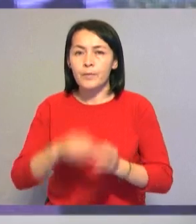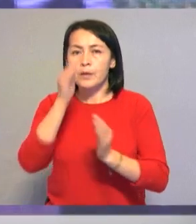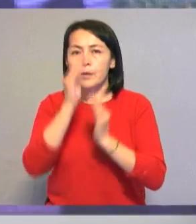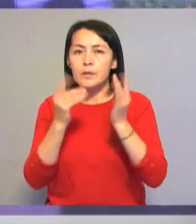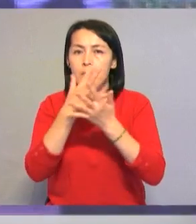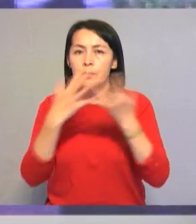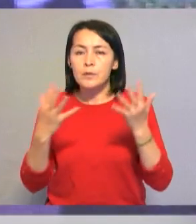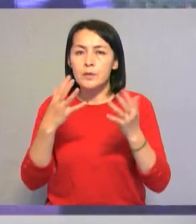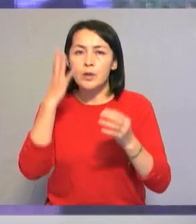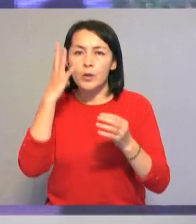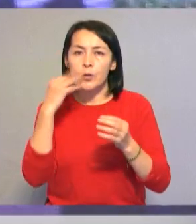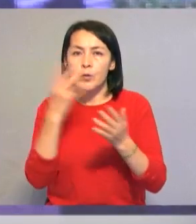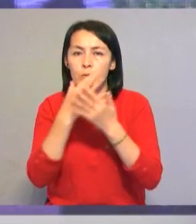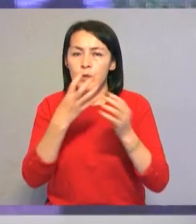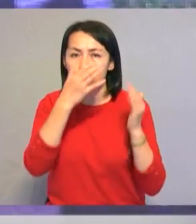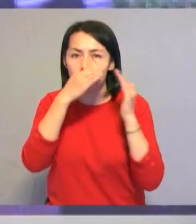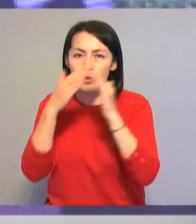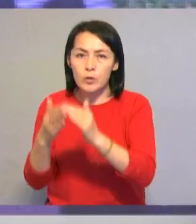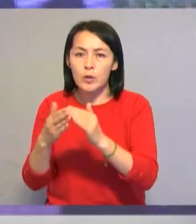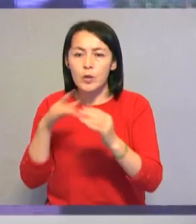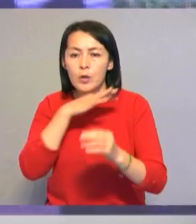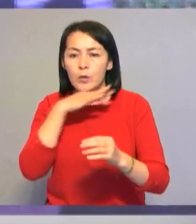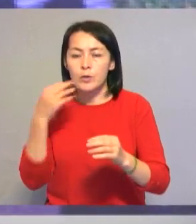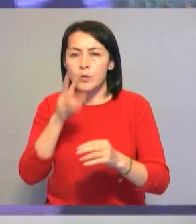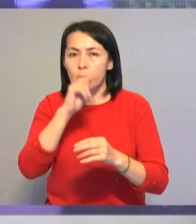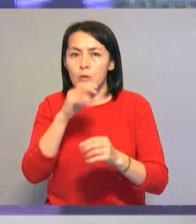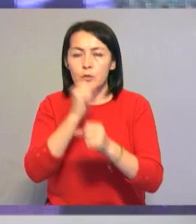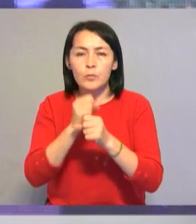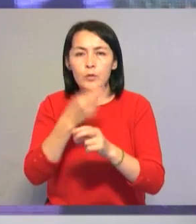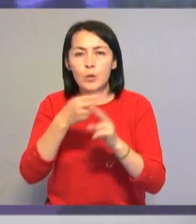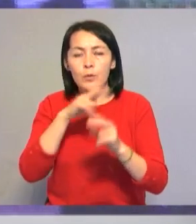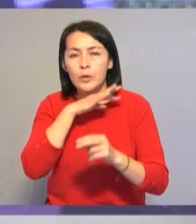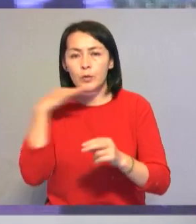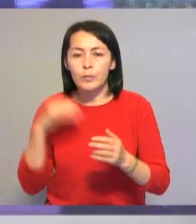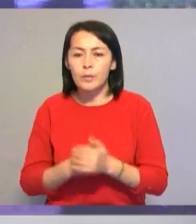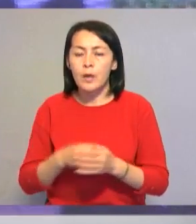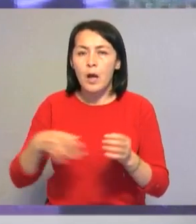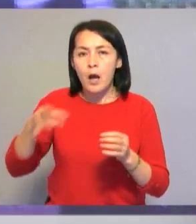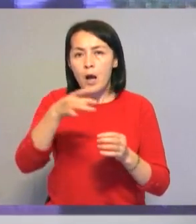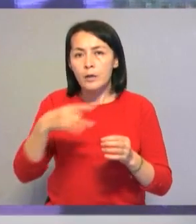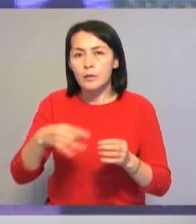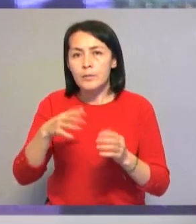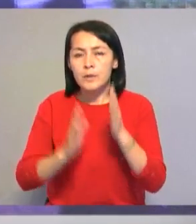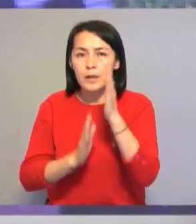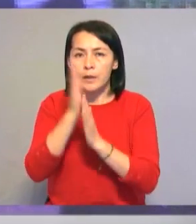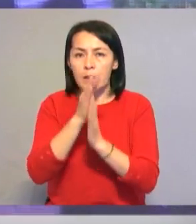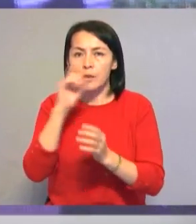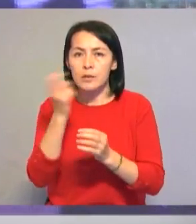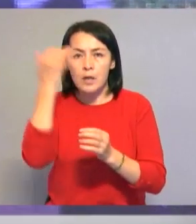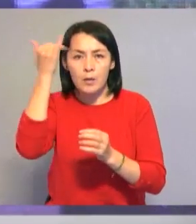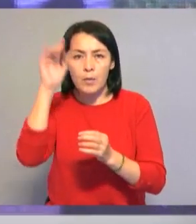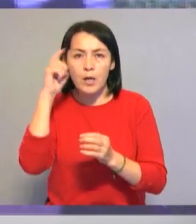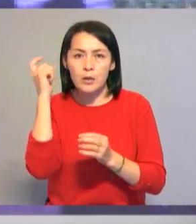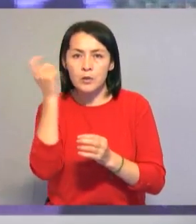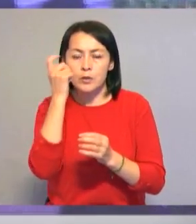Жемшиде көкөніс өсіру, жылыжайлар көлемін арттыру бағытында да елеулі жұмыстар атқарылды. Ауданымызда егін шаруашылығымен қатар мал